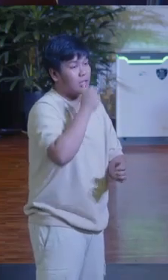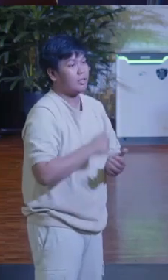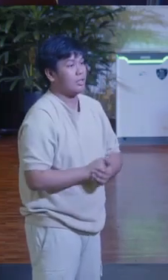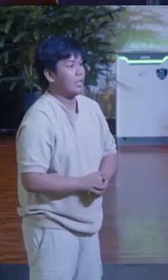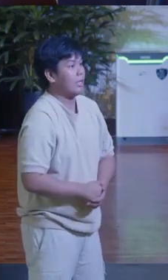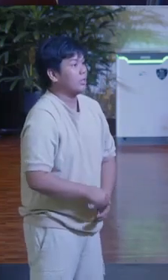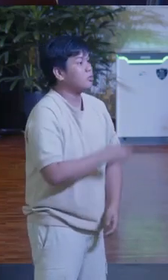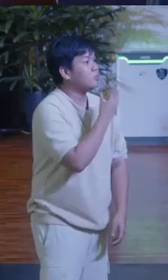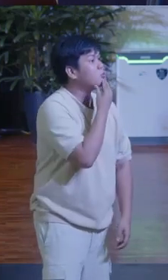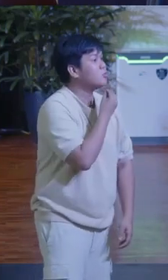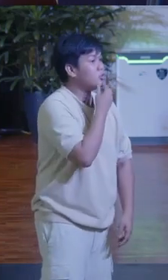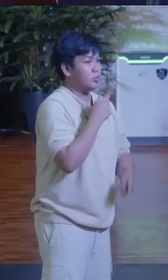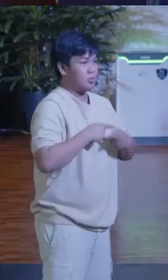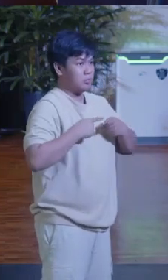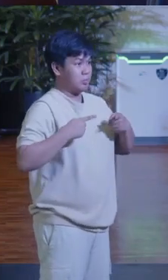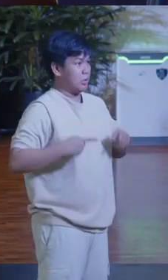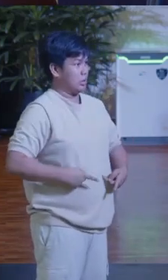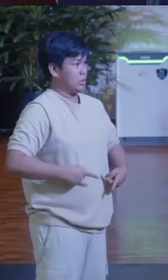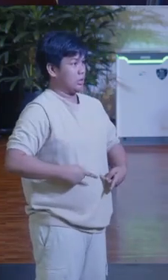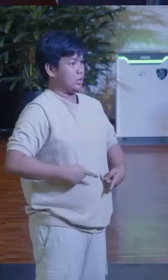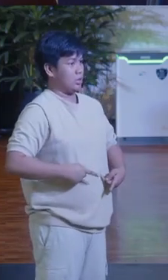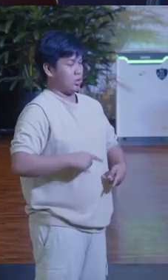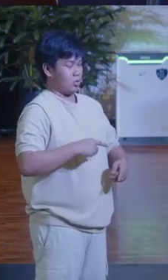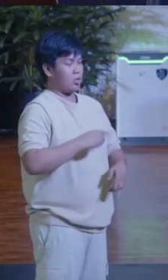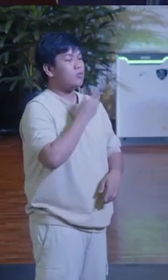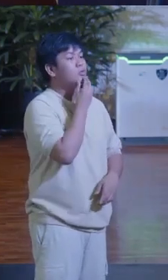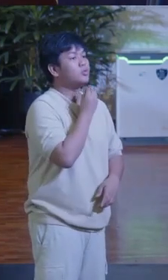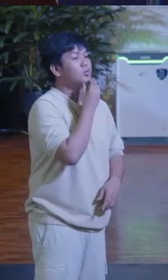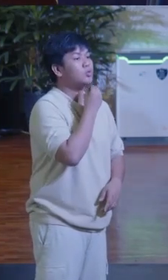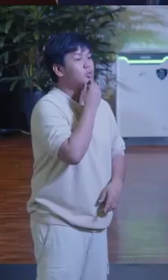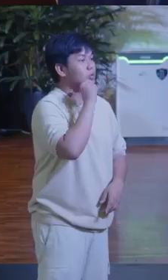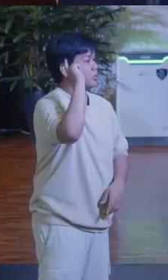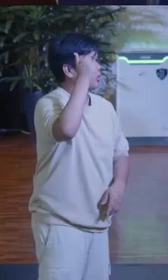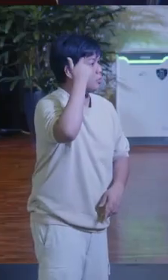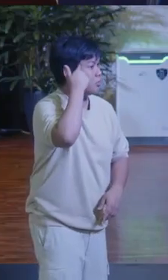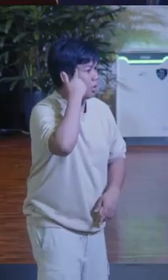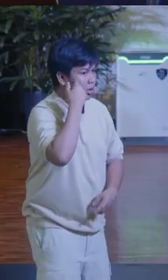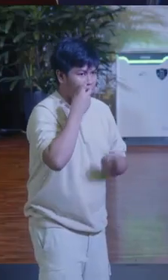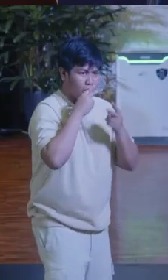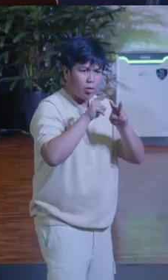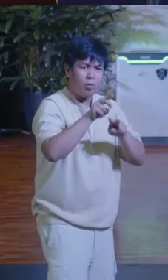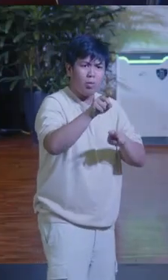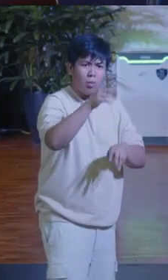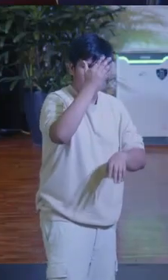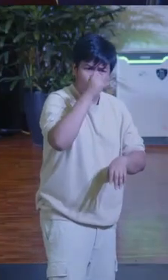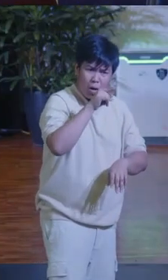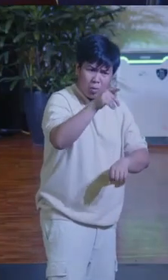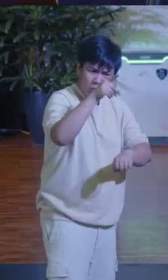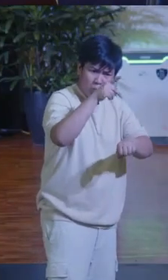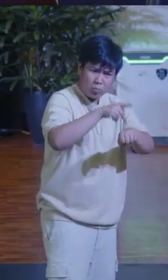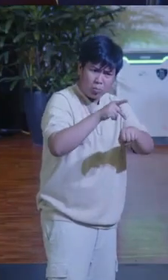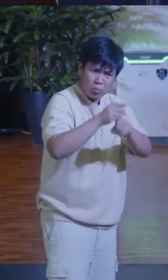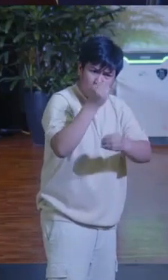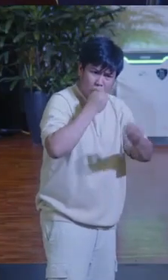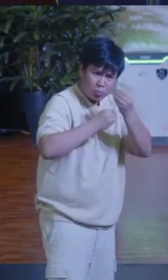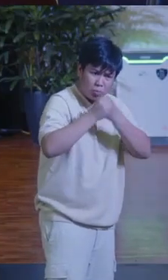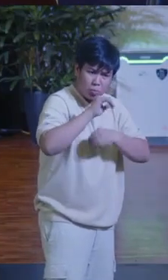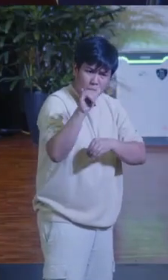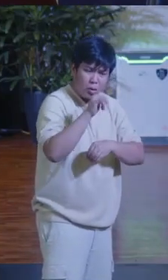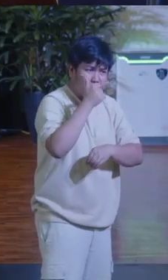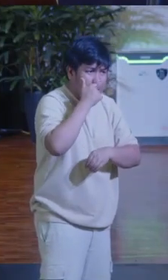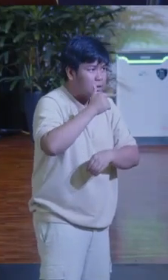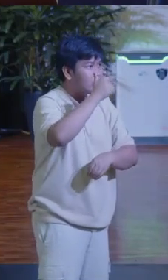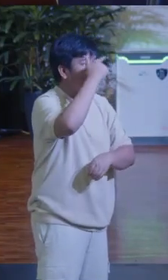ng kilay, no? Pinagtaasan siya ng kilay, o di kaya